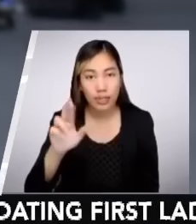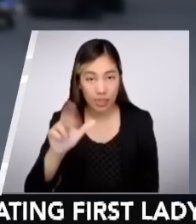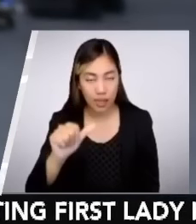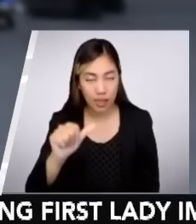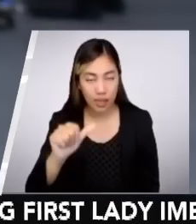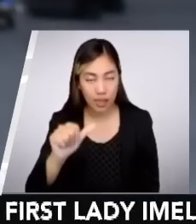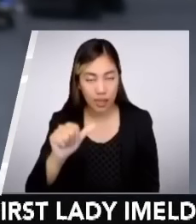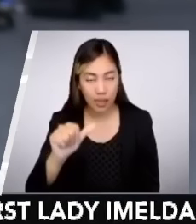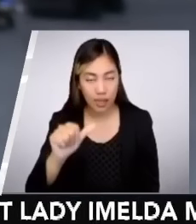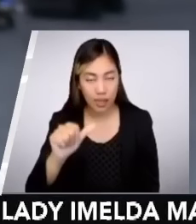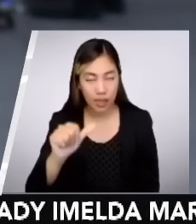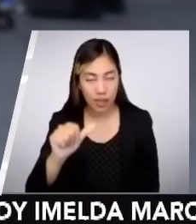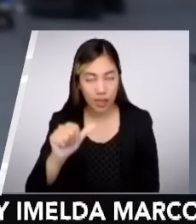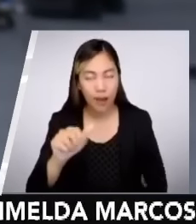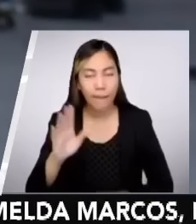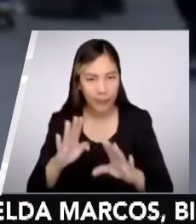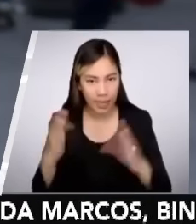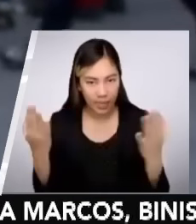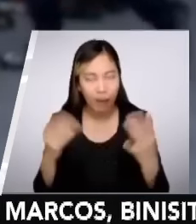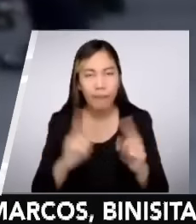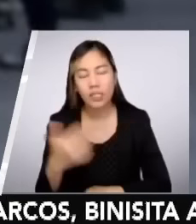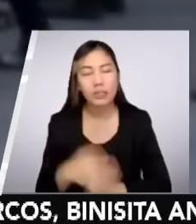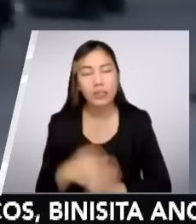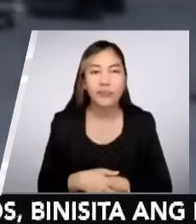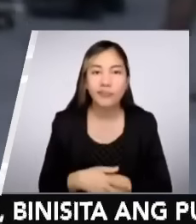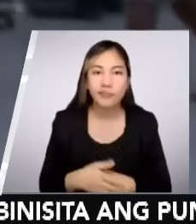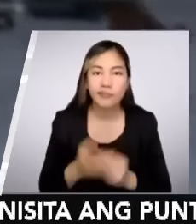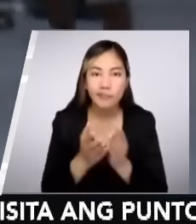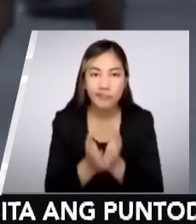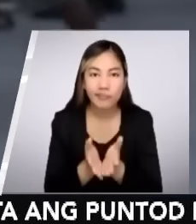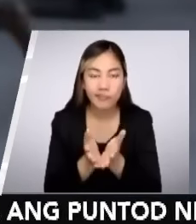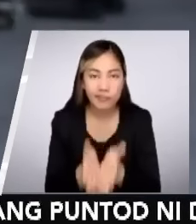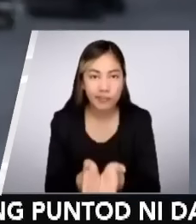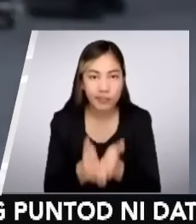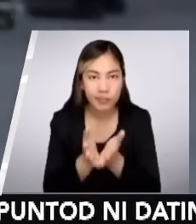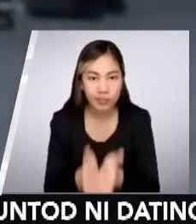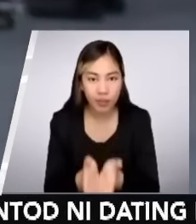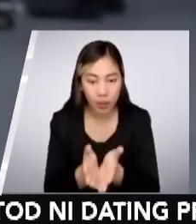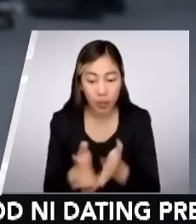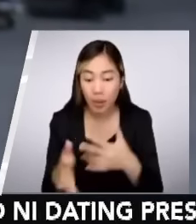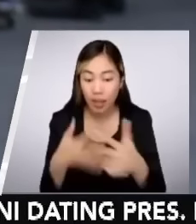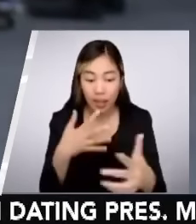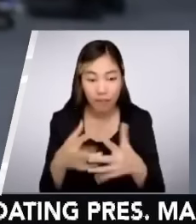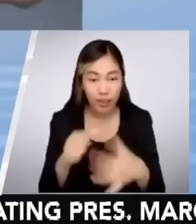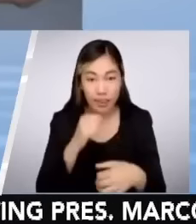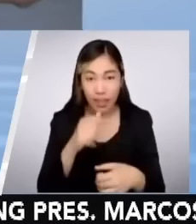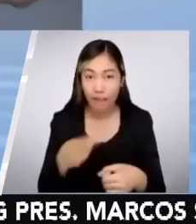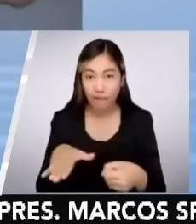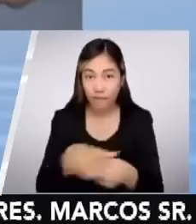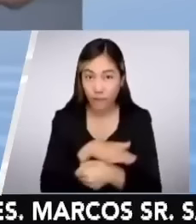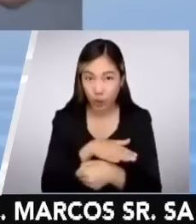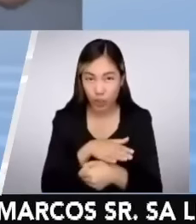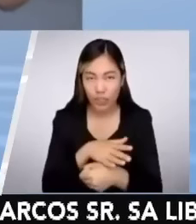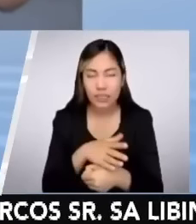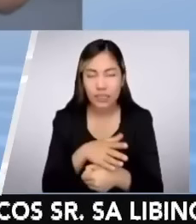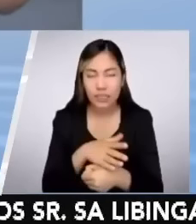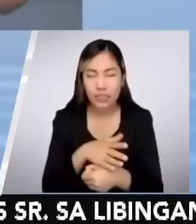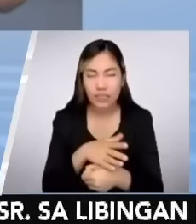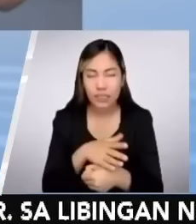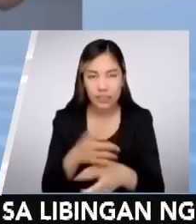ang Roro po dito ay aalis kahit hindi po puno ang mga pasahero. Rafi. Maraming salamat sa iyo, JP